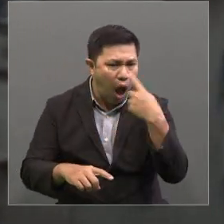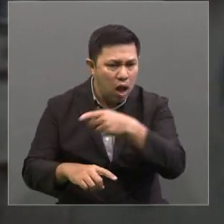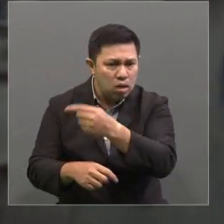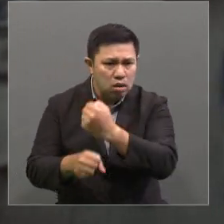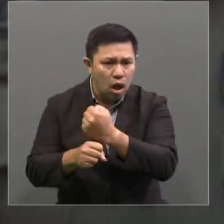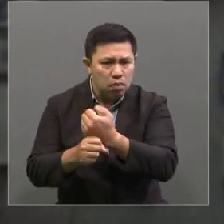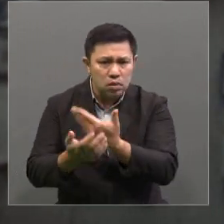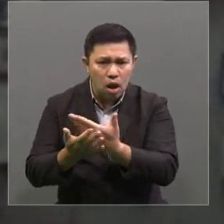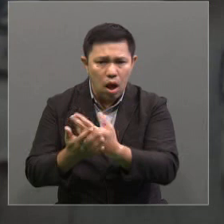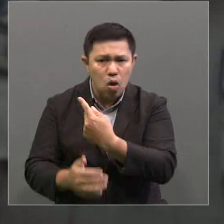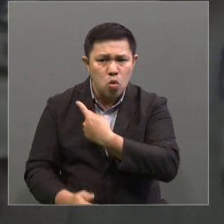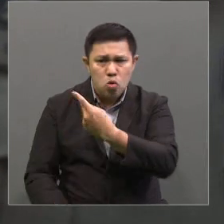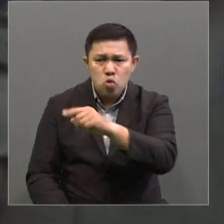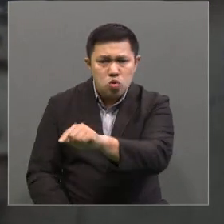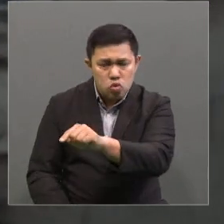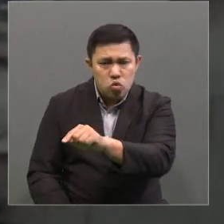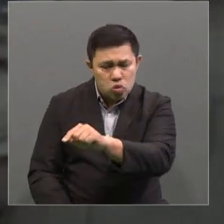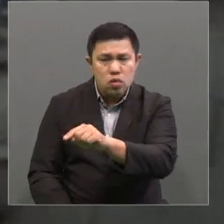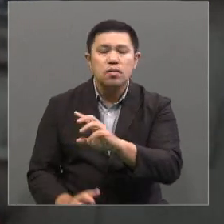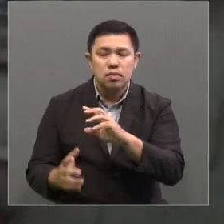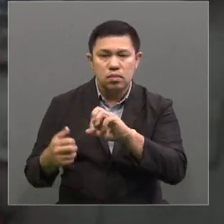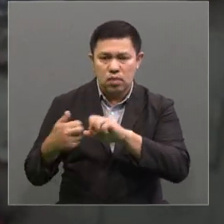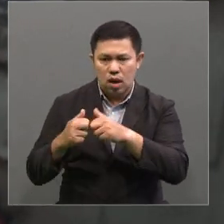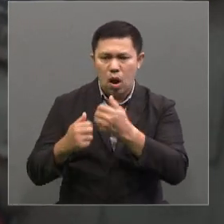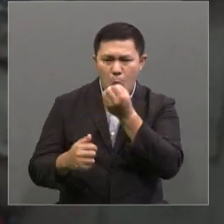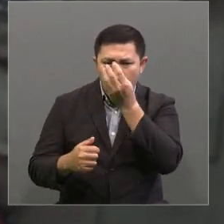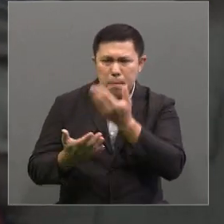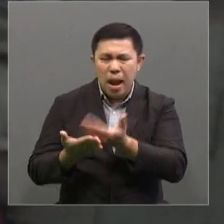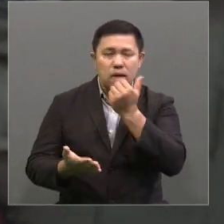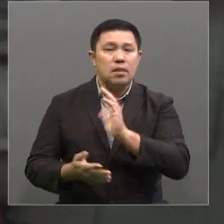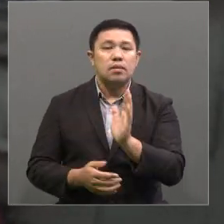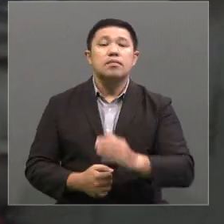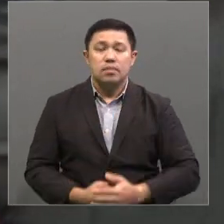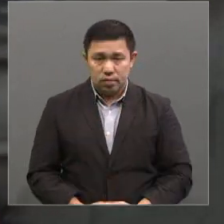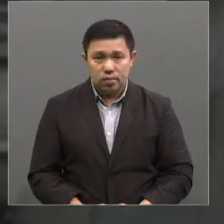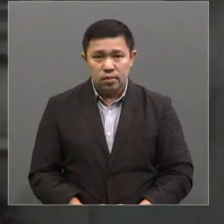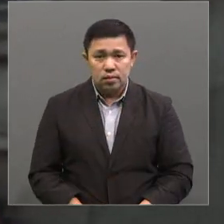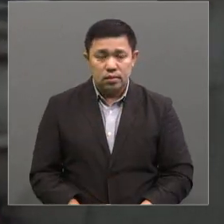บเพื่อดำเนินการปราบปรามไม่ให้ปล่อยเงินกู้ที่เงินกู้นอกระบบ